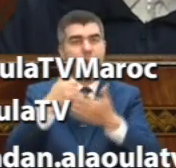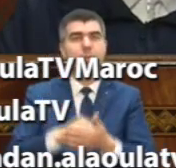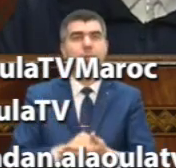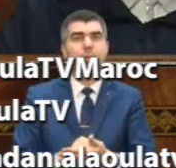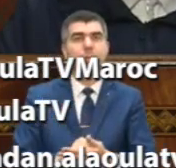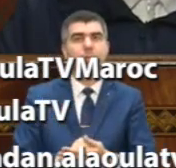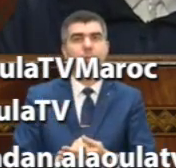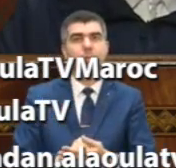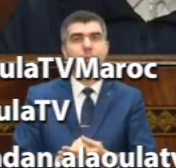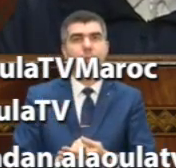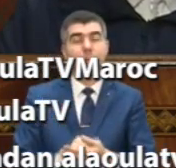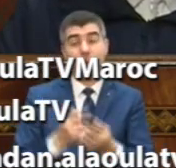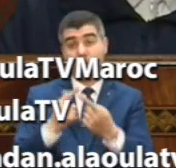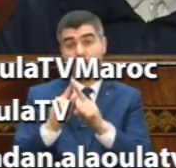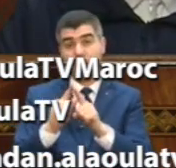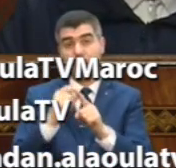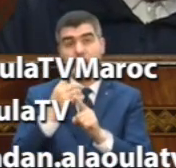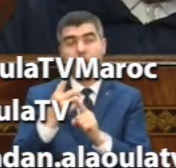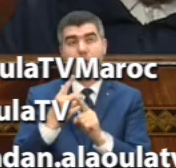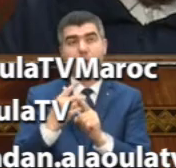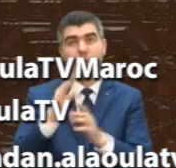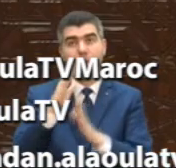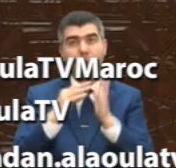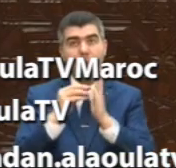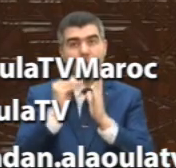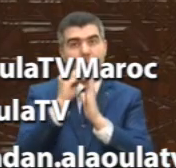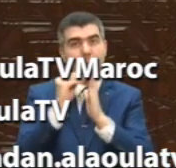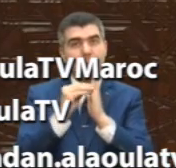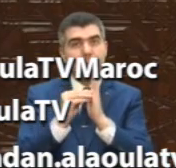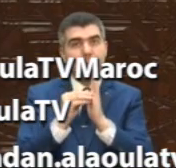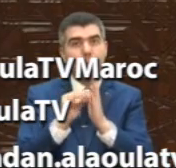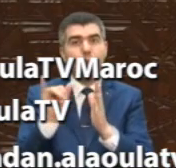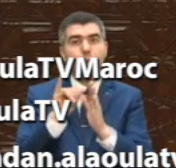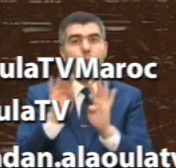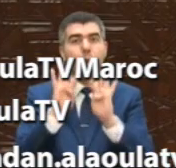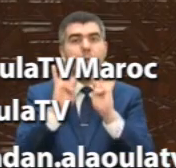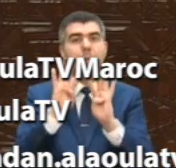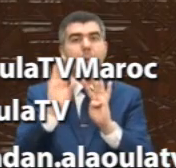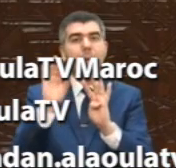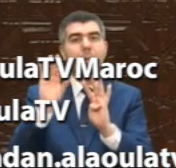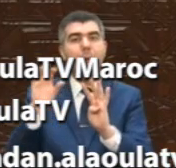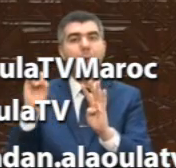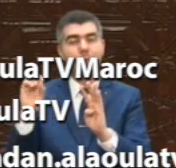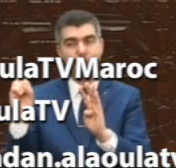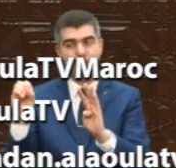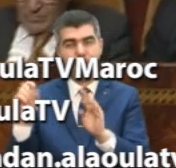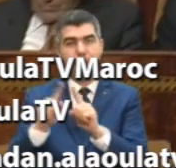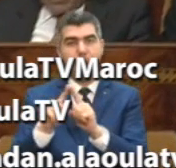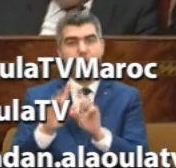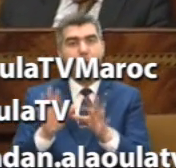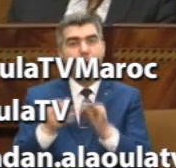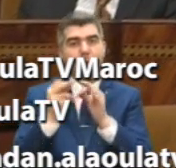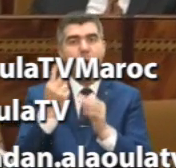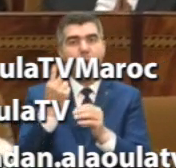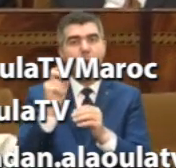في بالنسبه للبرنامج الحكومي للبرنامج ديال الوزاره، وانتاج 800,000 وحده سكنيه في افق 2021.